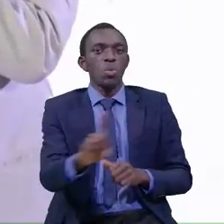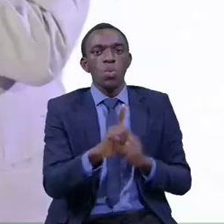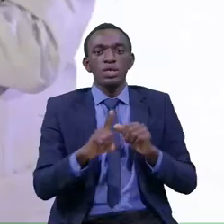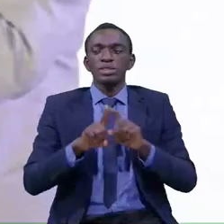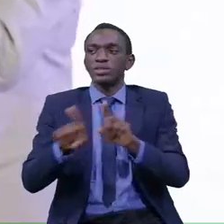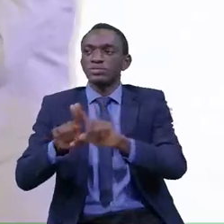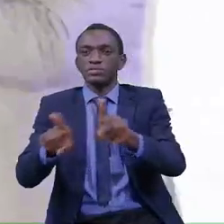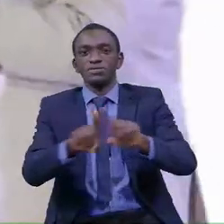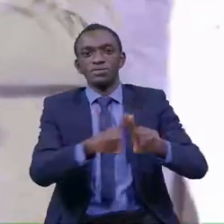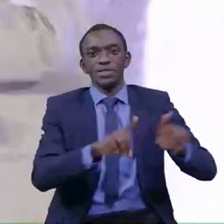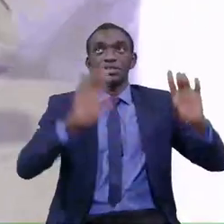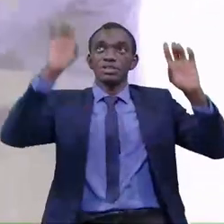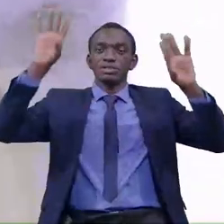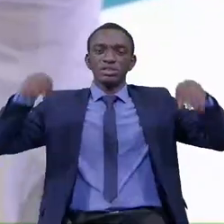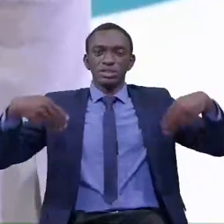différemment